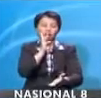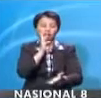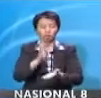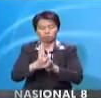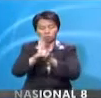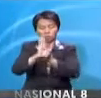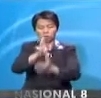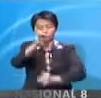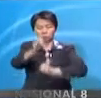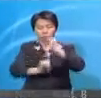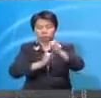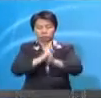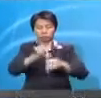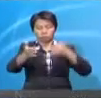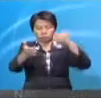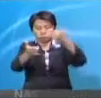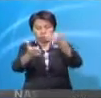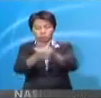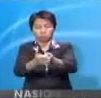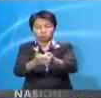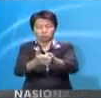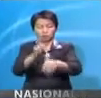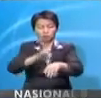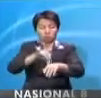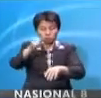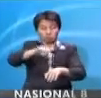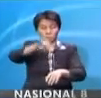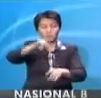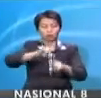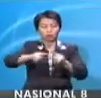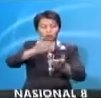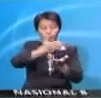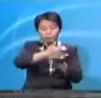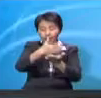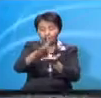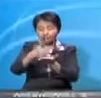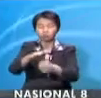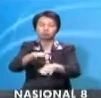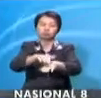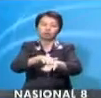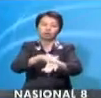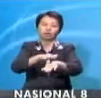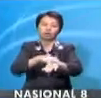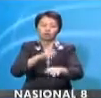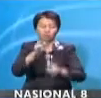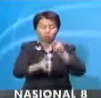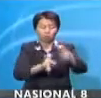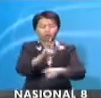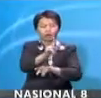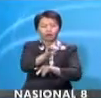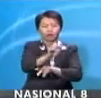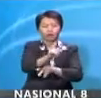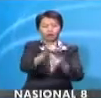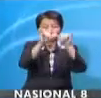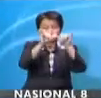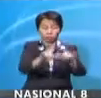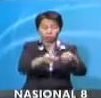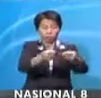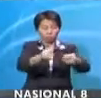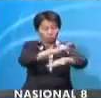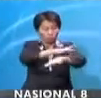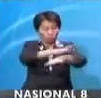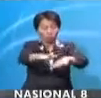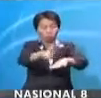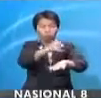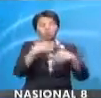Bantuan antarabangsa mula tiba di lapangan terbang Kathmandu tetapi pengagihannya perlahan. Penduduk di Kathmandu masih tinggal di tanah lapang